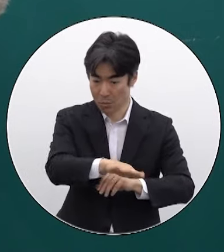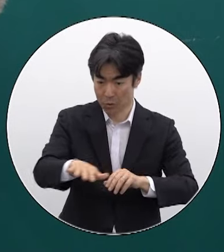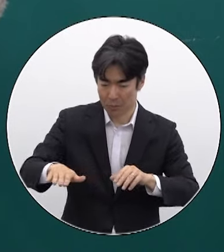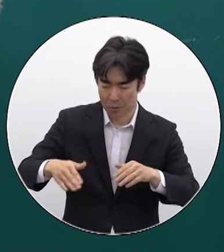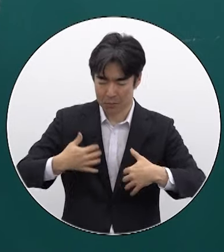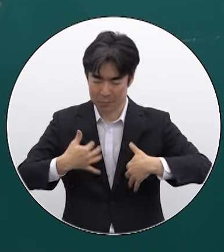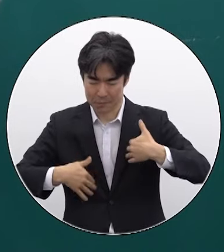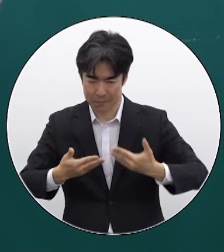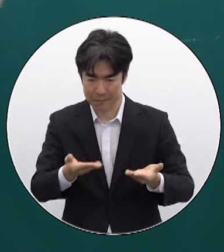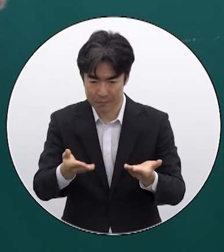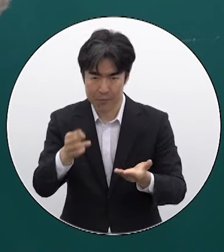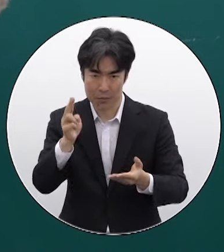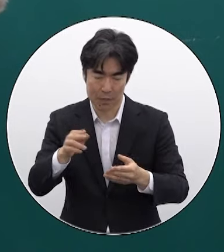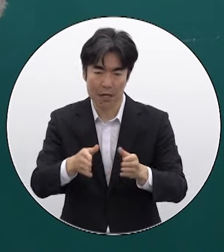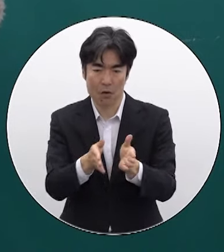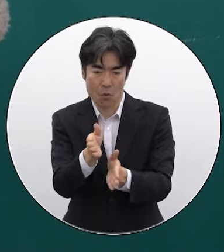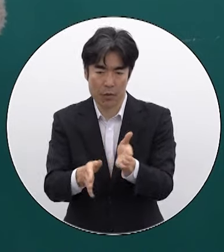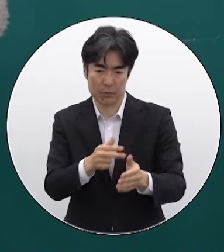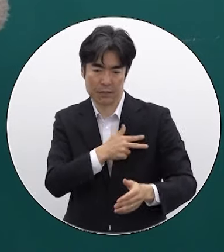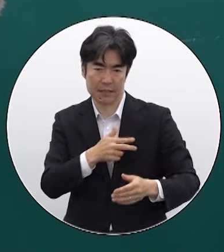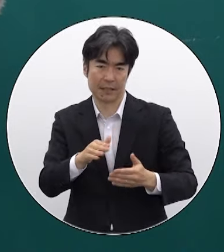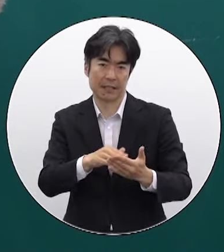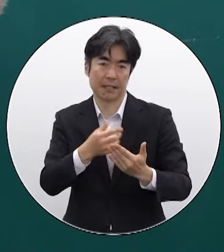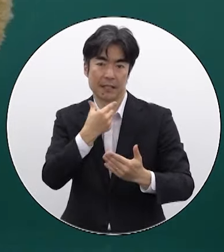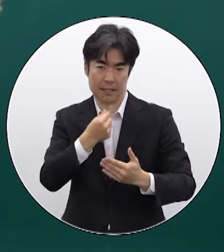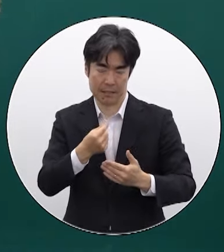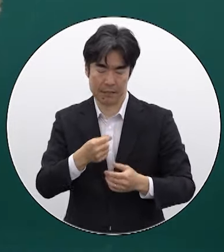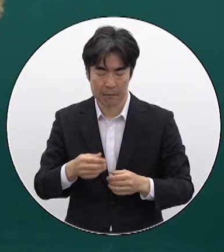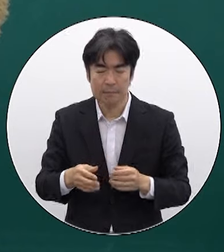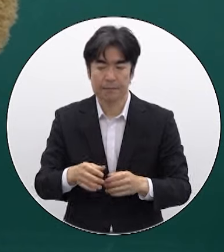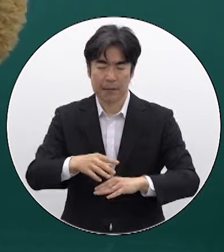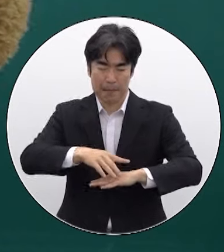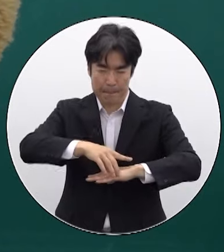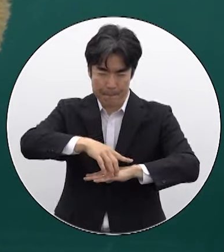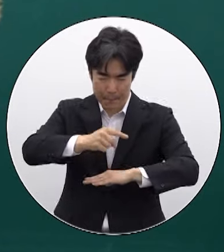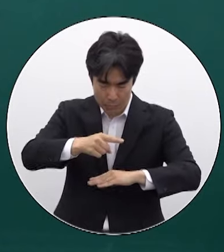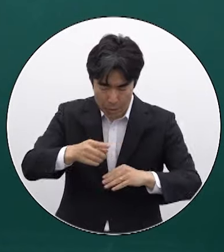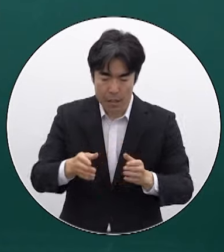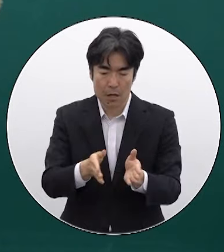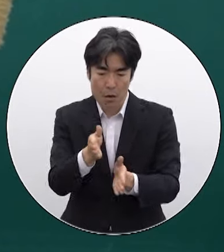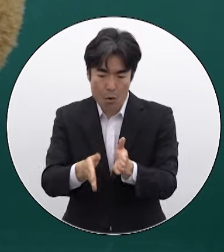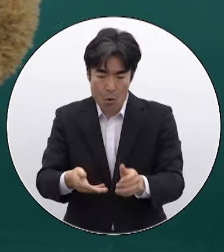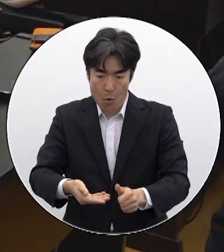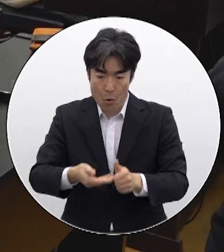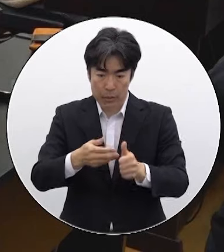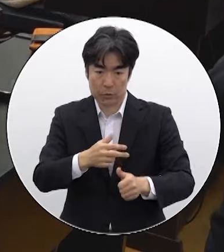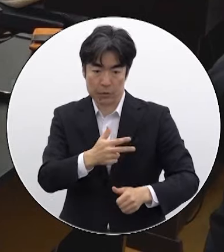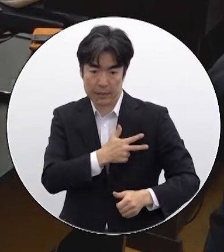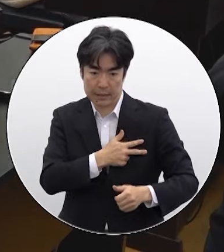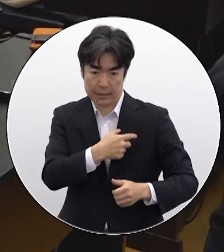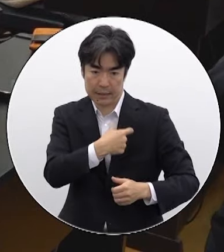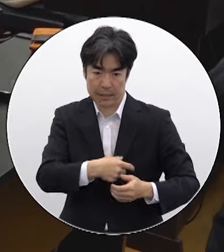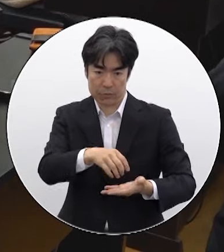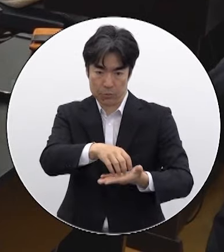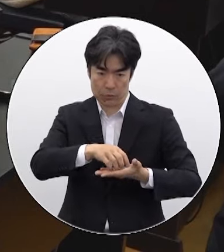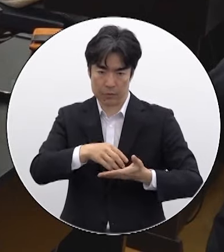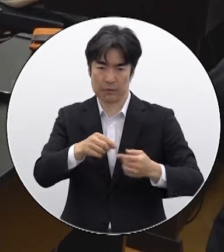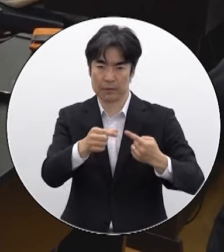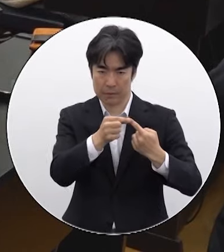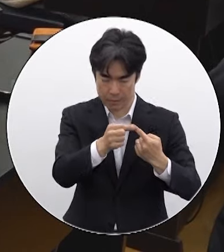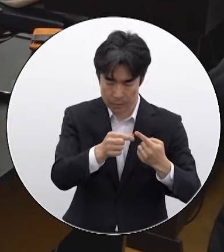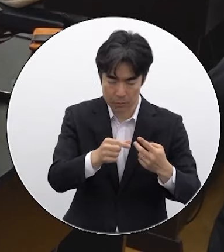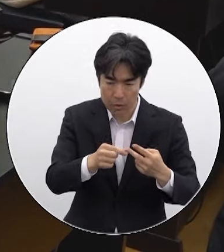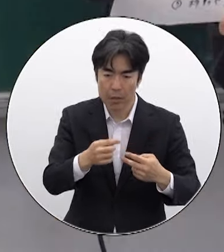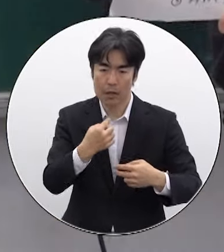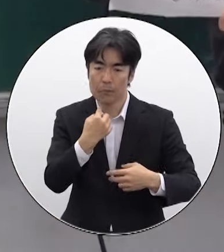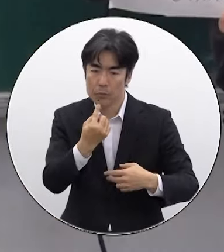ようになれる保育士になりたいと思います。 まずは保育士になることなんですけど、どうしたら子どもたちが楽し